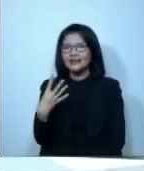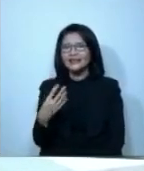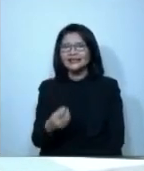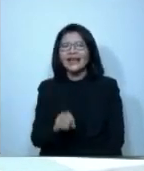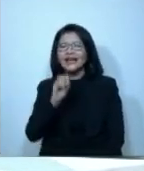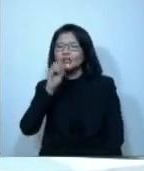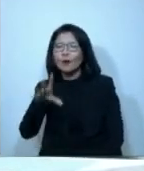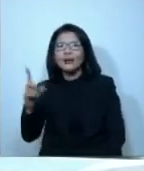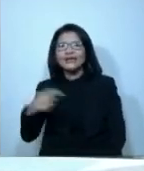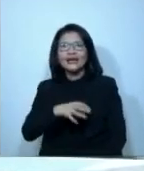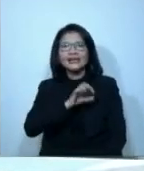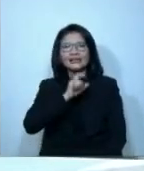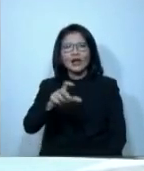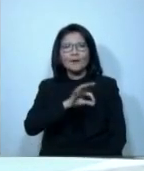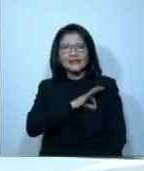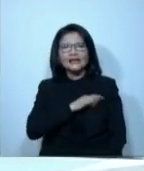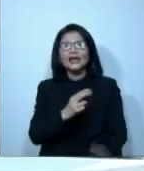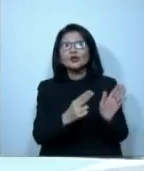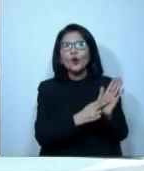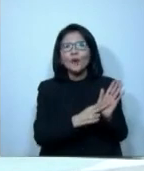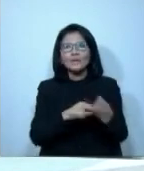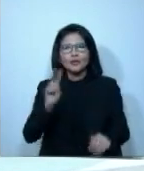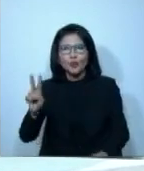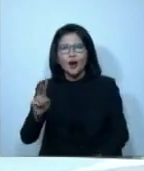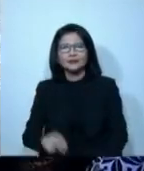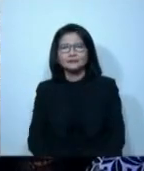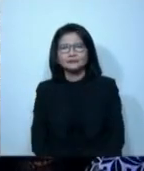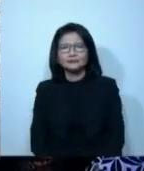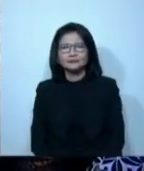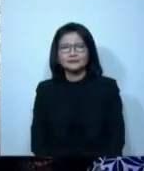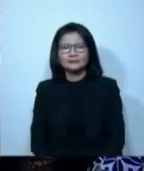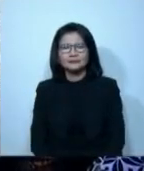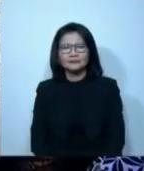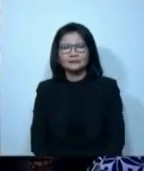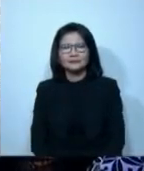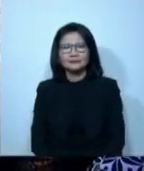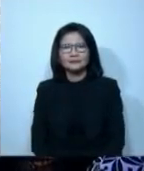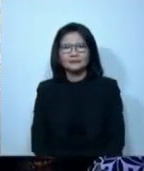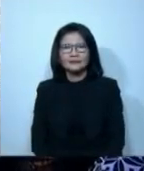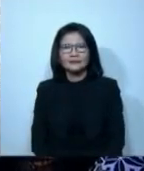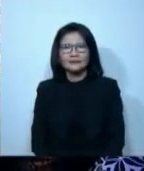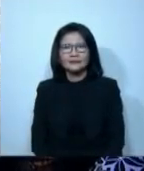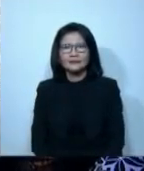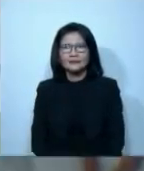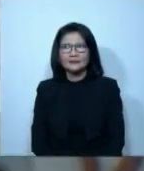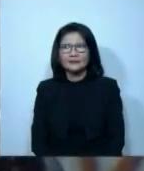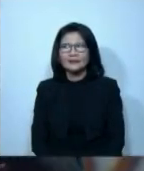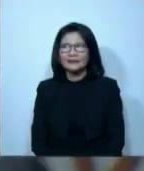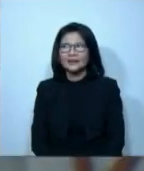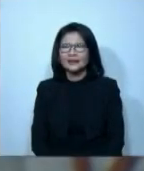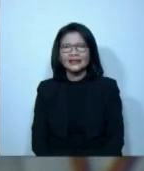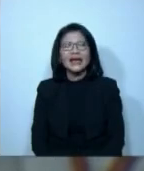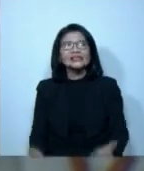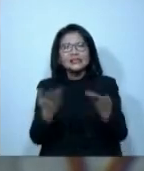dari calon presiden nomor urut 2. Waktu Bapak 1 menit. Dimulai dari sekarang. Fenomena ordal ini